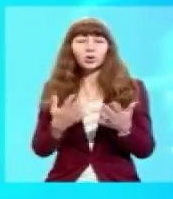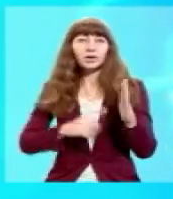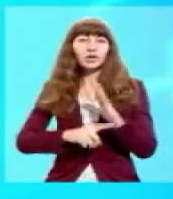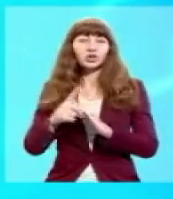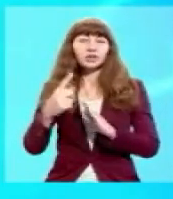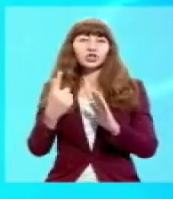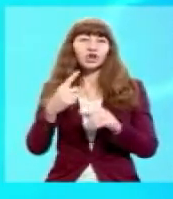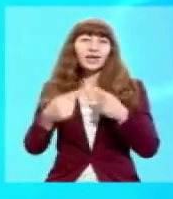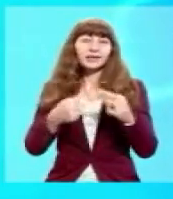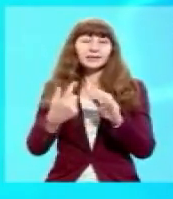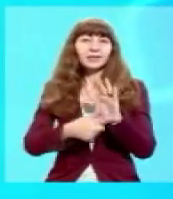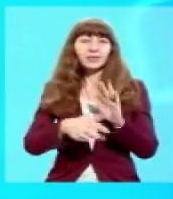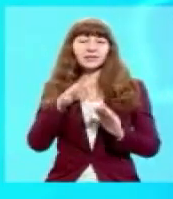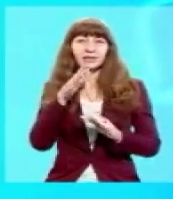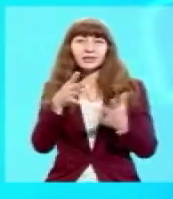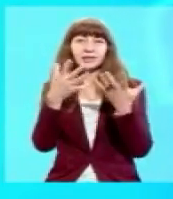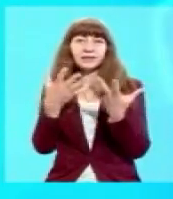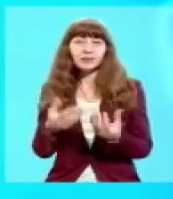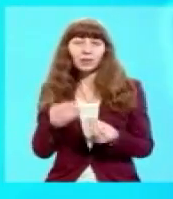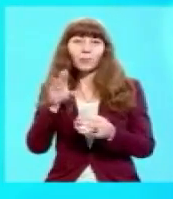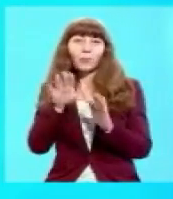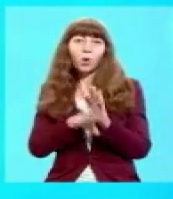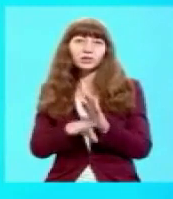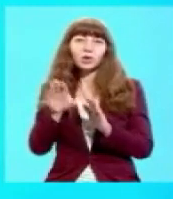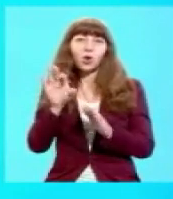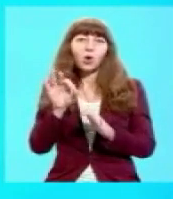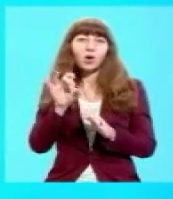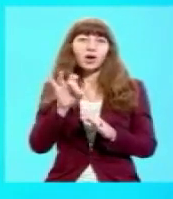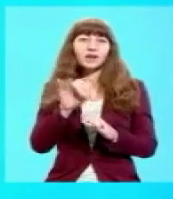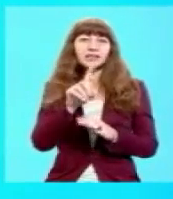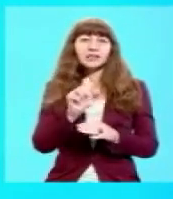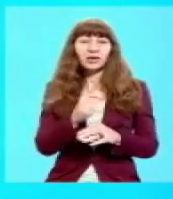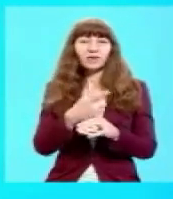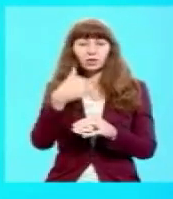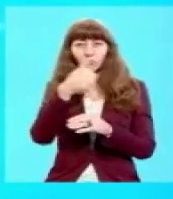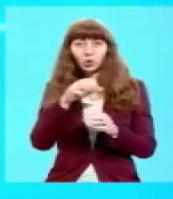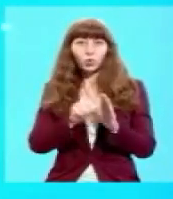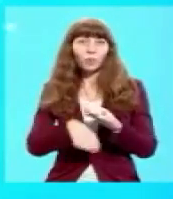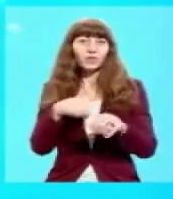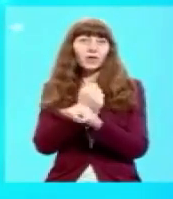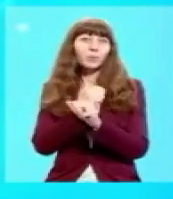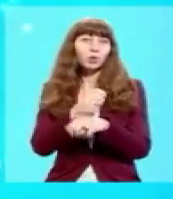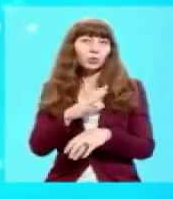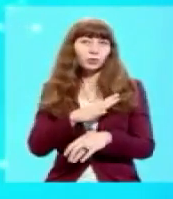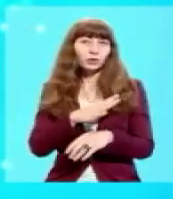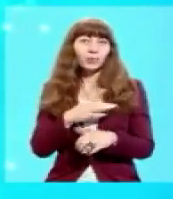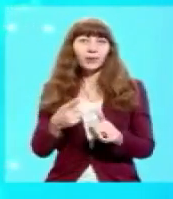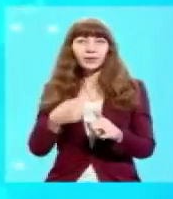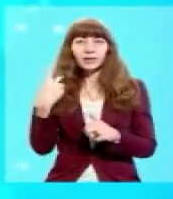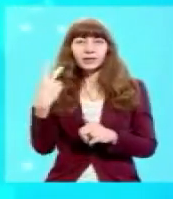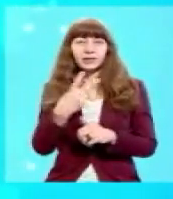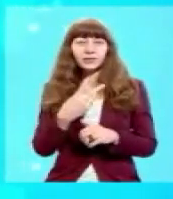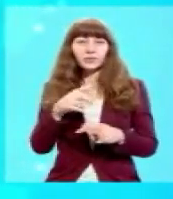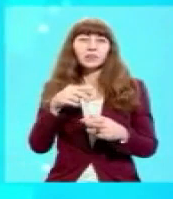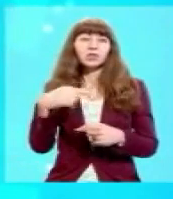күнге асыға жеткен олар барынша дайындалған. Биылғы жылы құрбан шалудың ерекшелігі белгілі тарихи тұлғалардың атынан